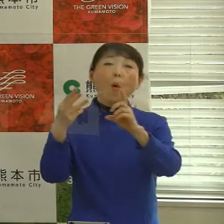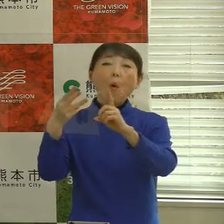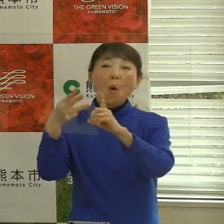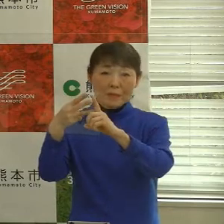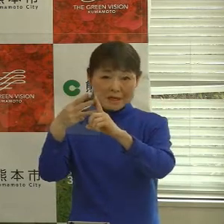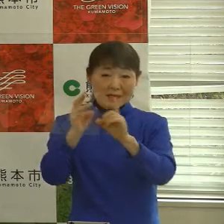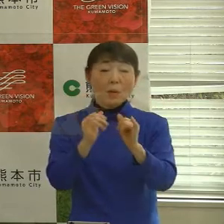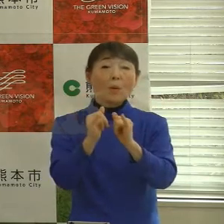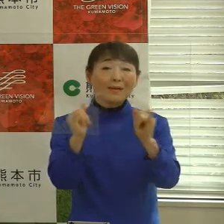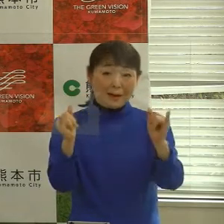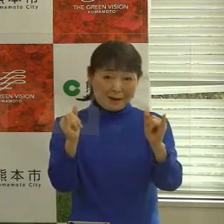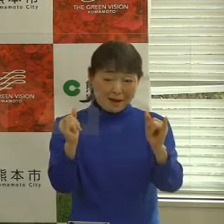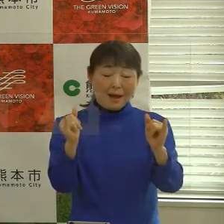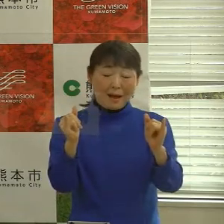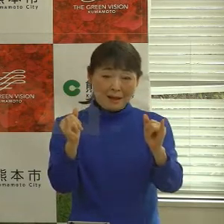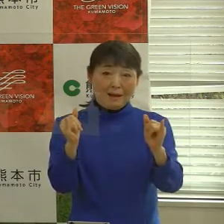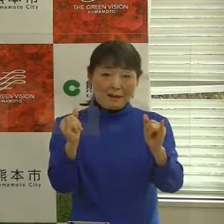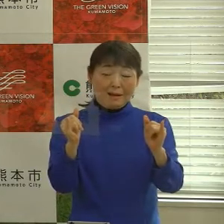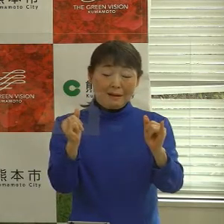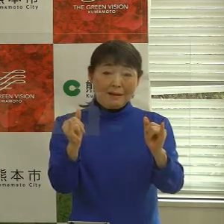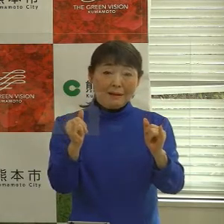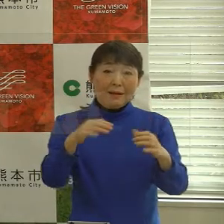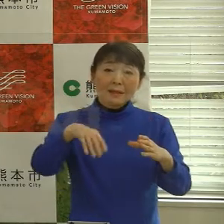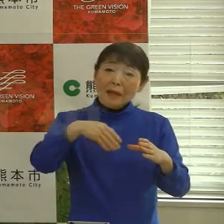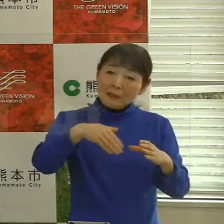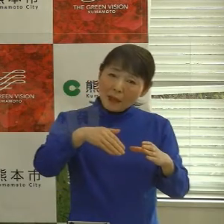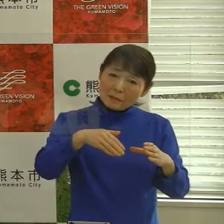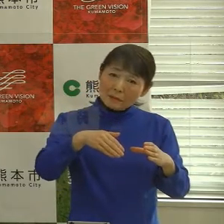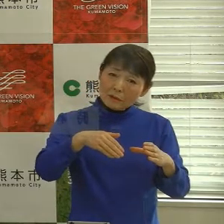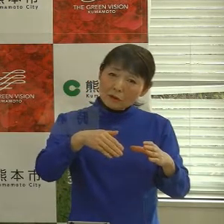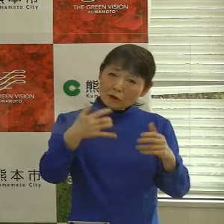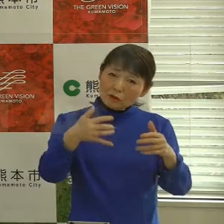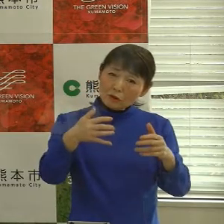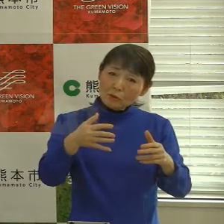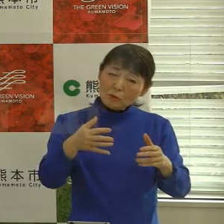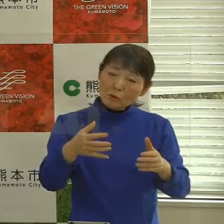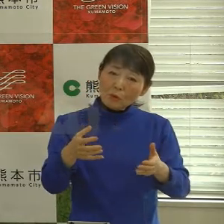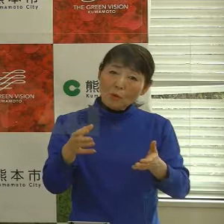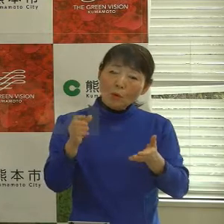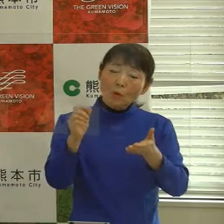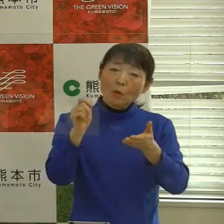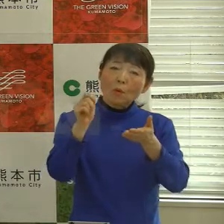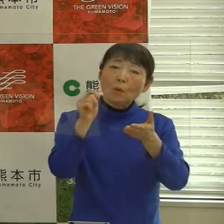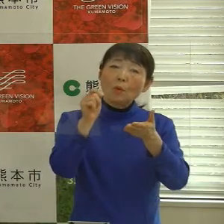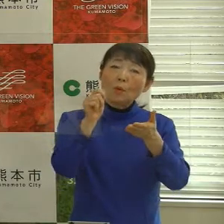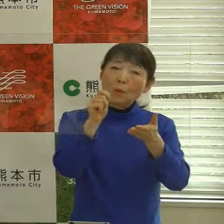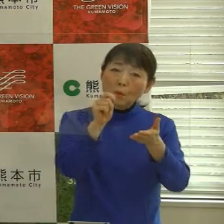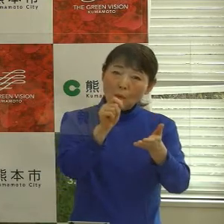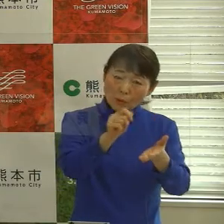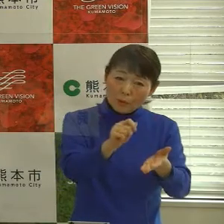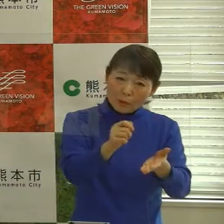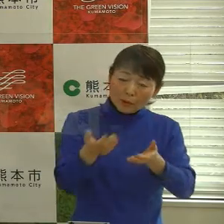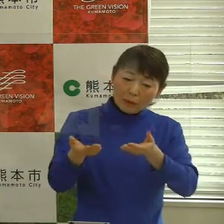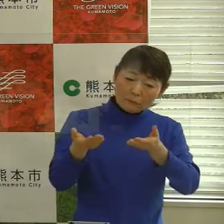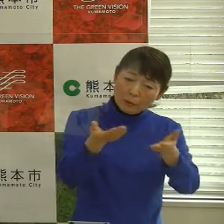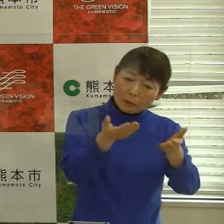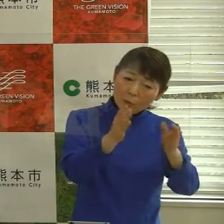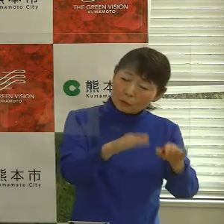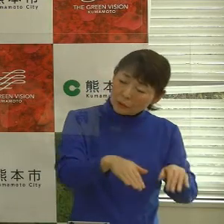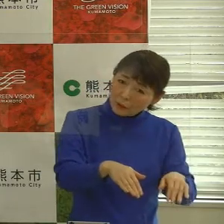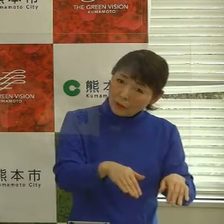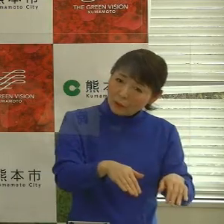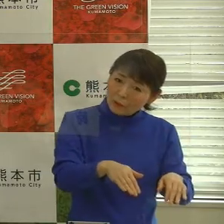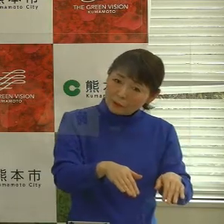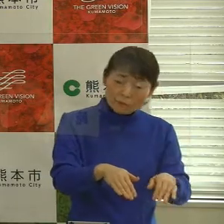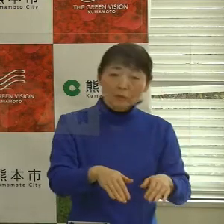のものをですね、置いてくださいとか置いて提供したとかいう話もまだ